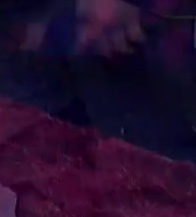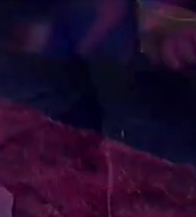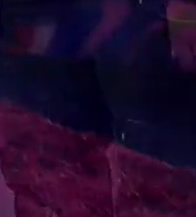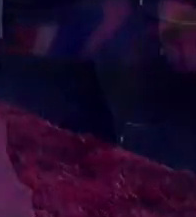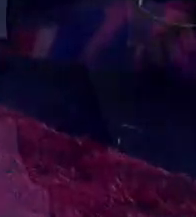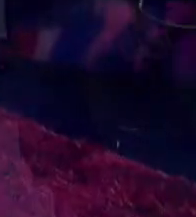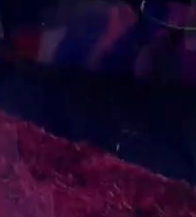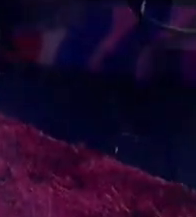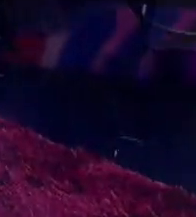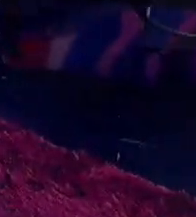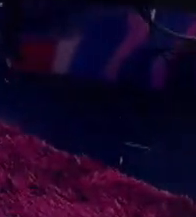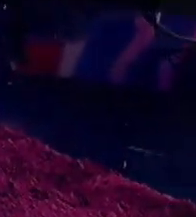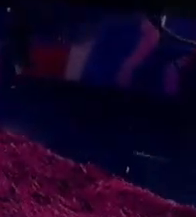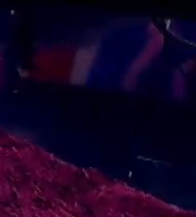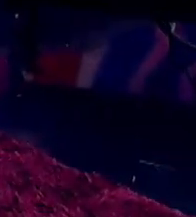Hey